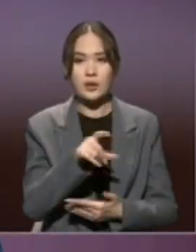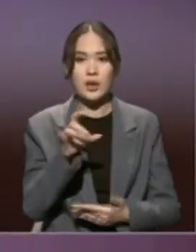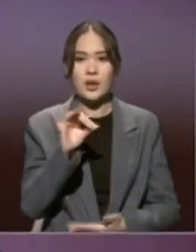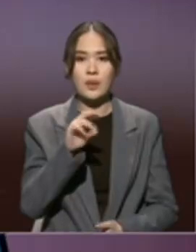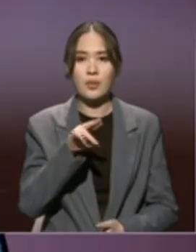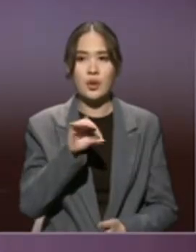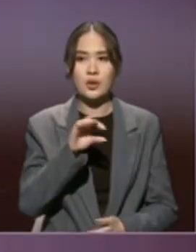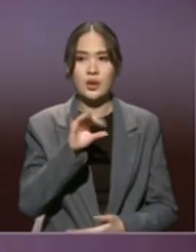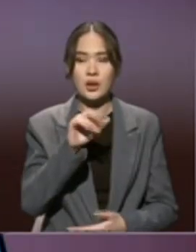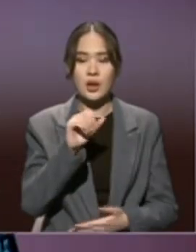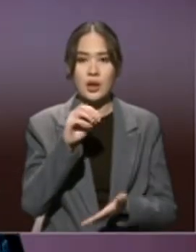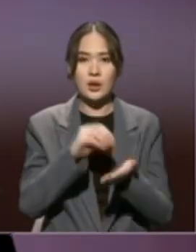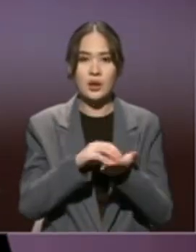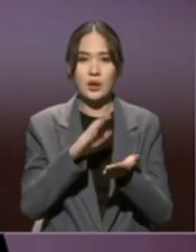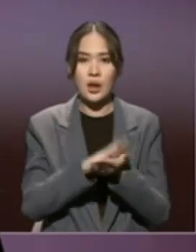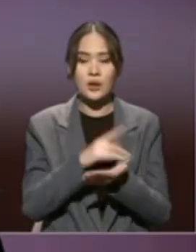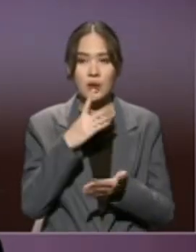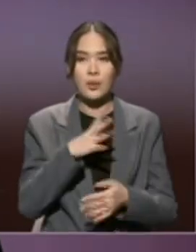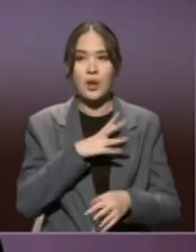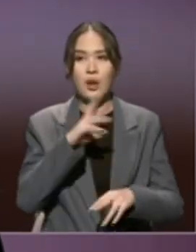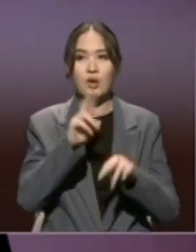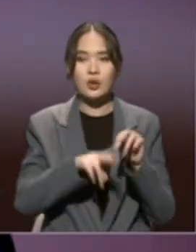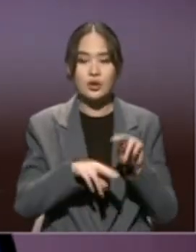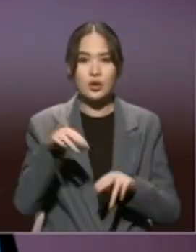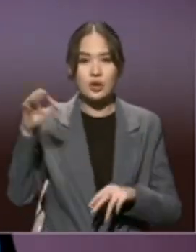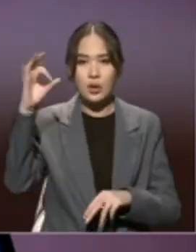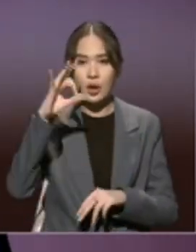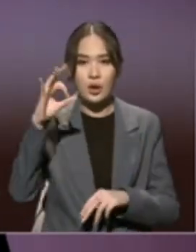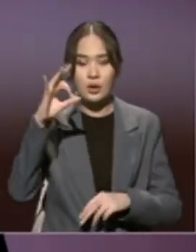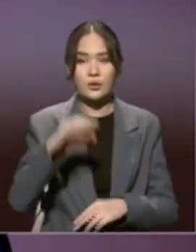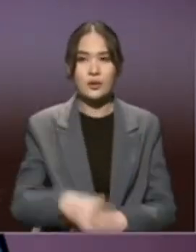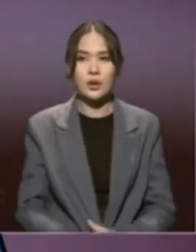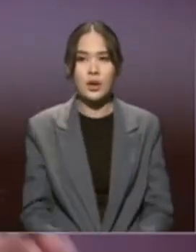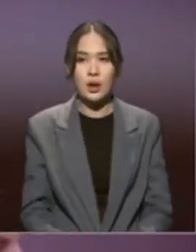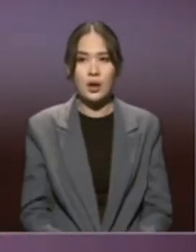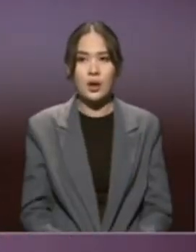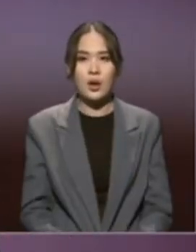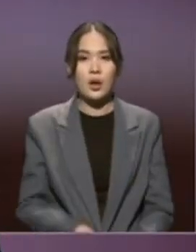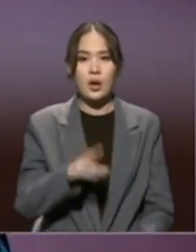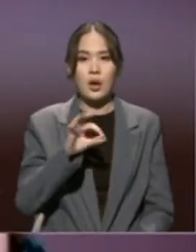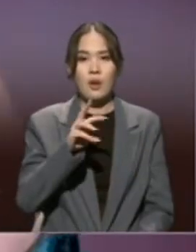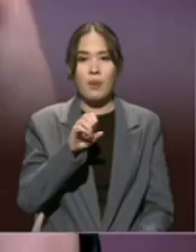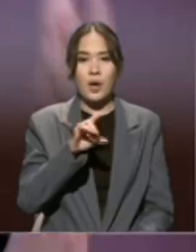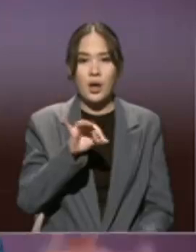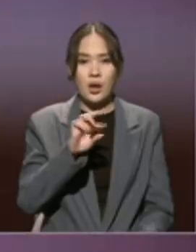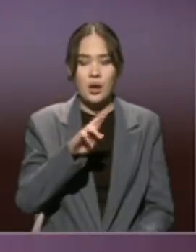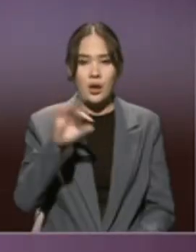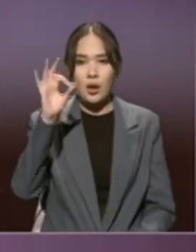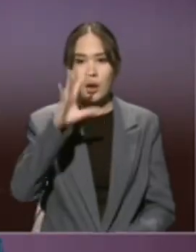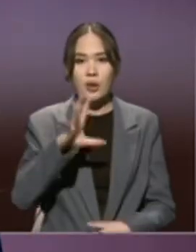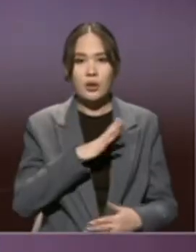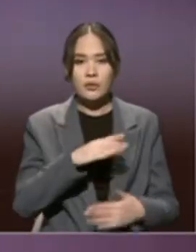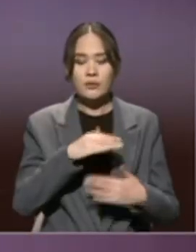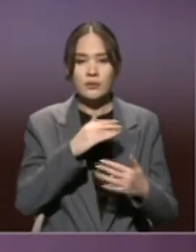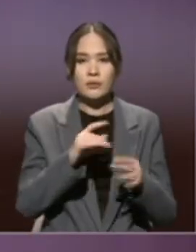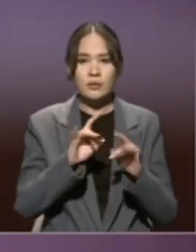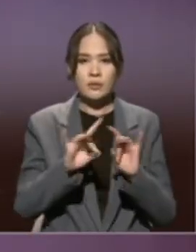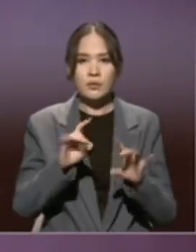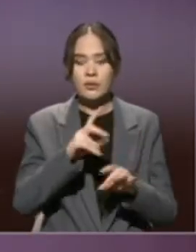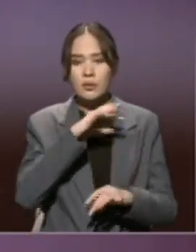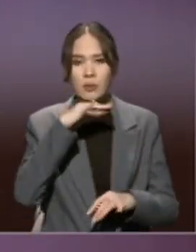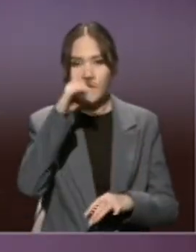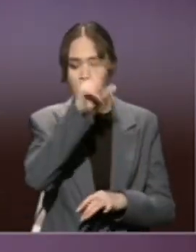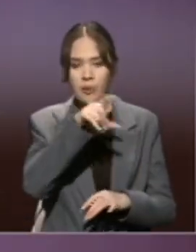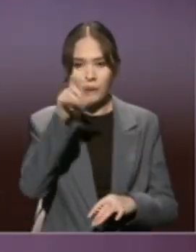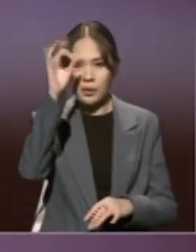ипотека рәсімдеп, сіз айттыңыз ғой, құрылысшылар жайлы да, құрылысшылар жайлы. Иә, бұл кісілердің ұсыныстары туралы көп адам біле